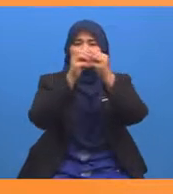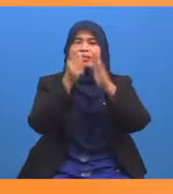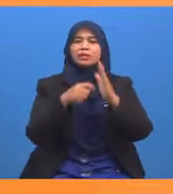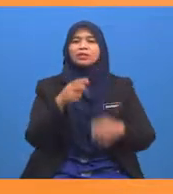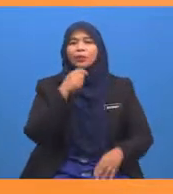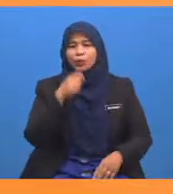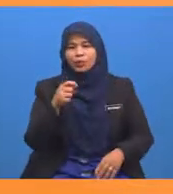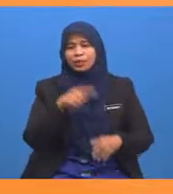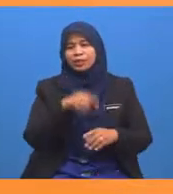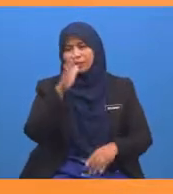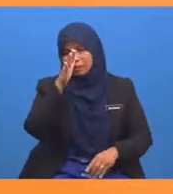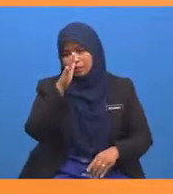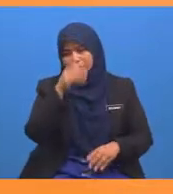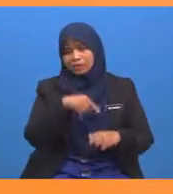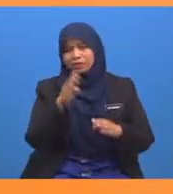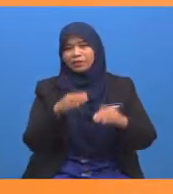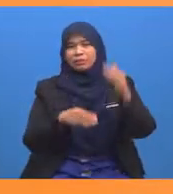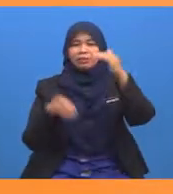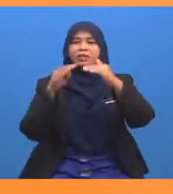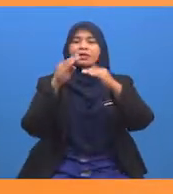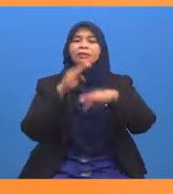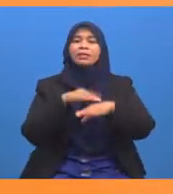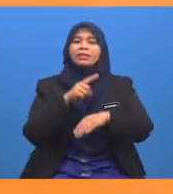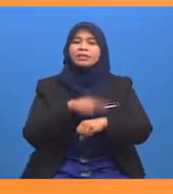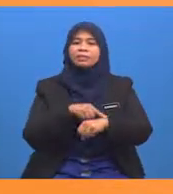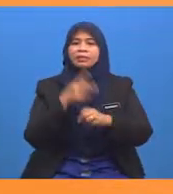Melaka, dibina pada zaman